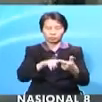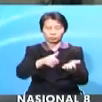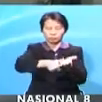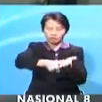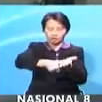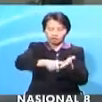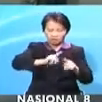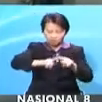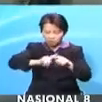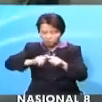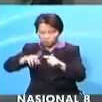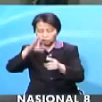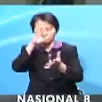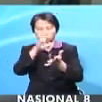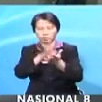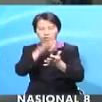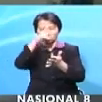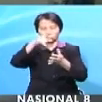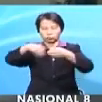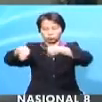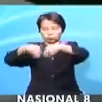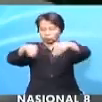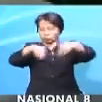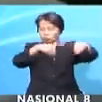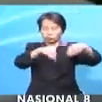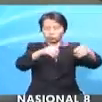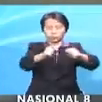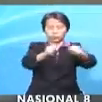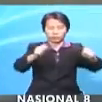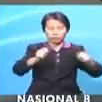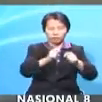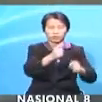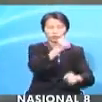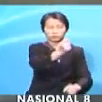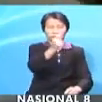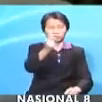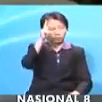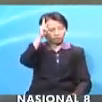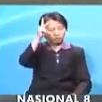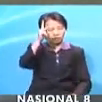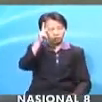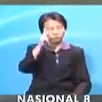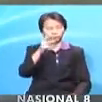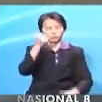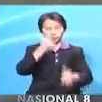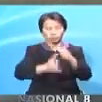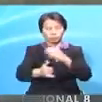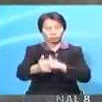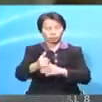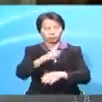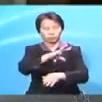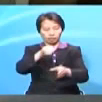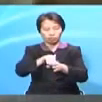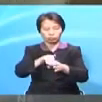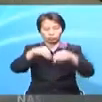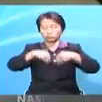berbagai dada yang dipercayai untuk pasaran sekitar daerah tempat masuk kepada nelayan